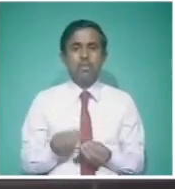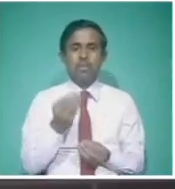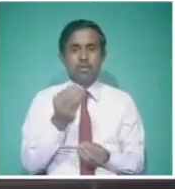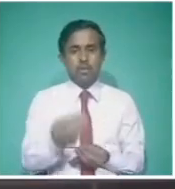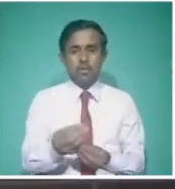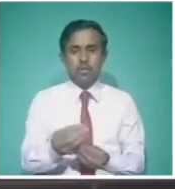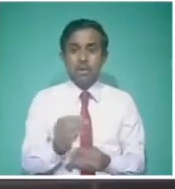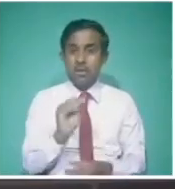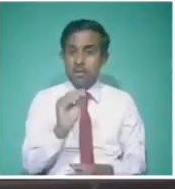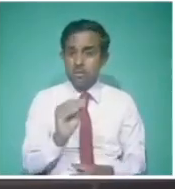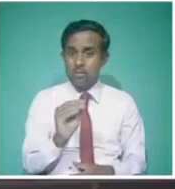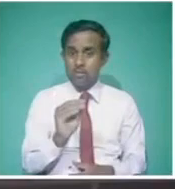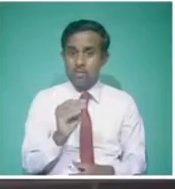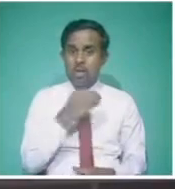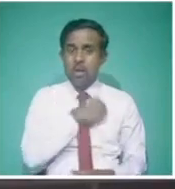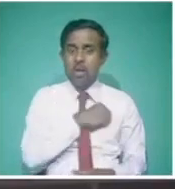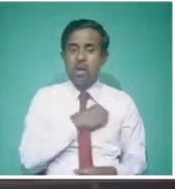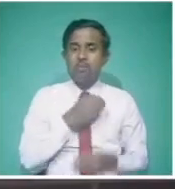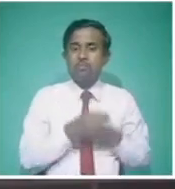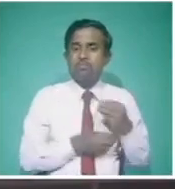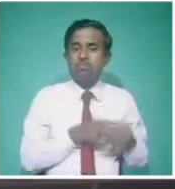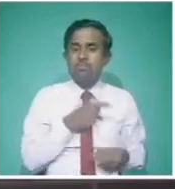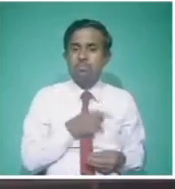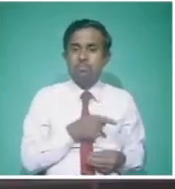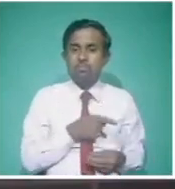දෙනවා. නමුත්